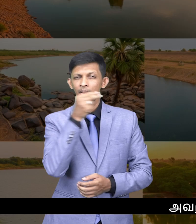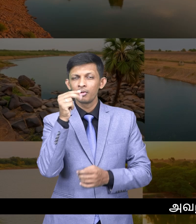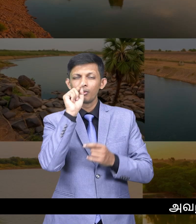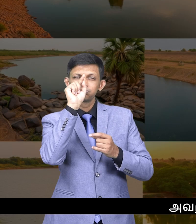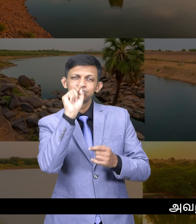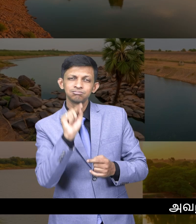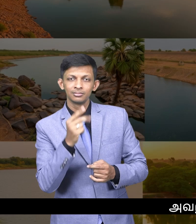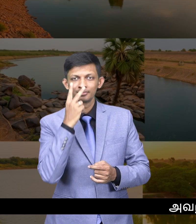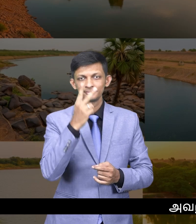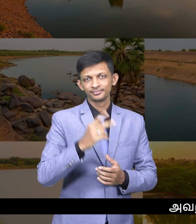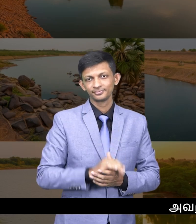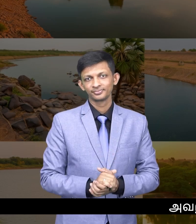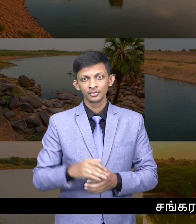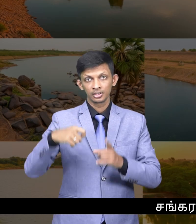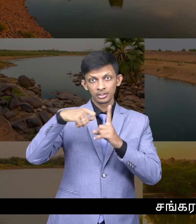அவற்றின் பெயர்கள்